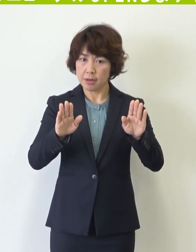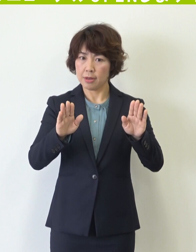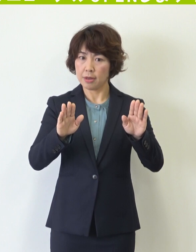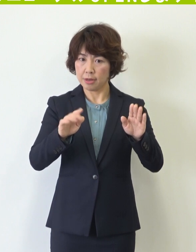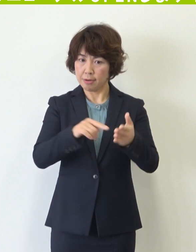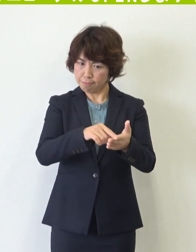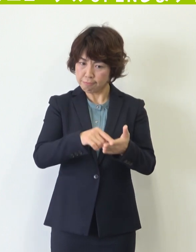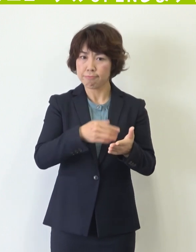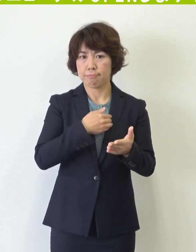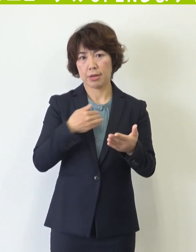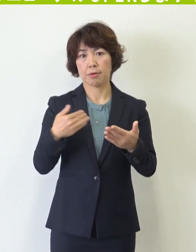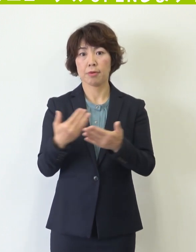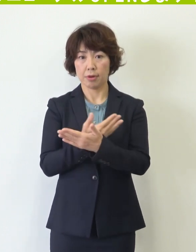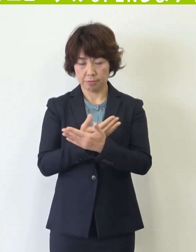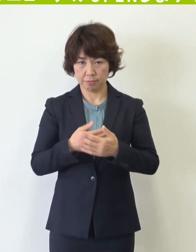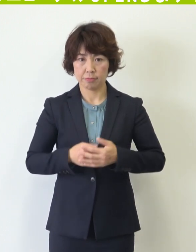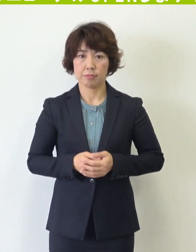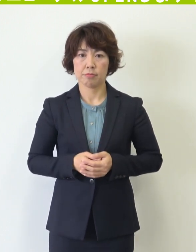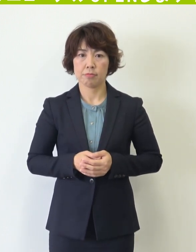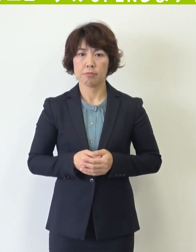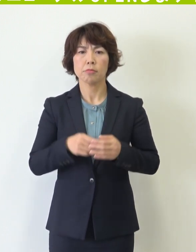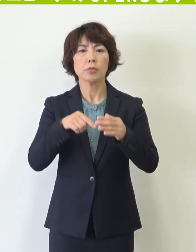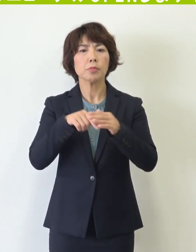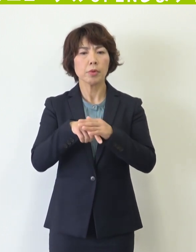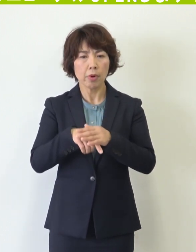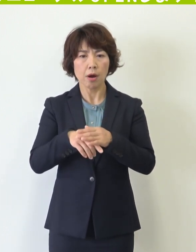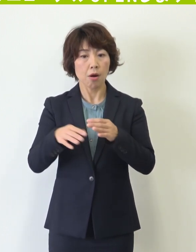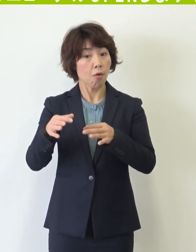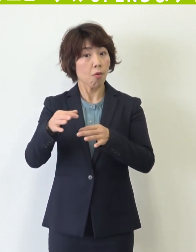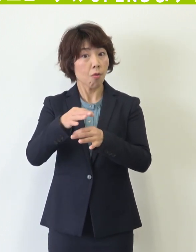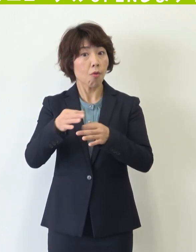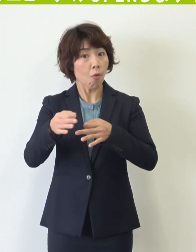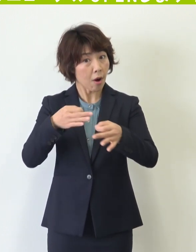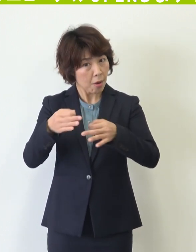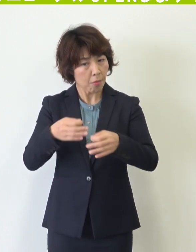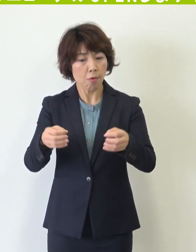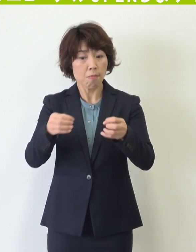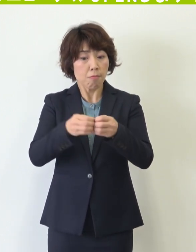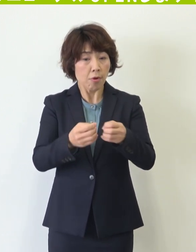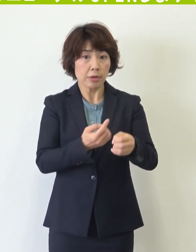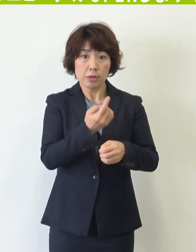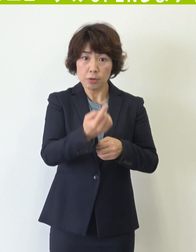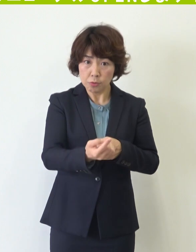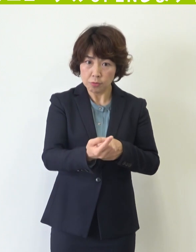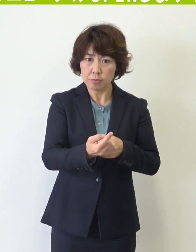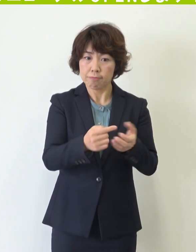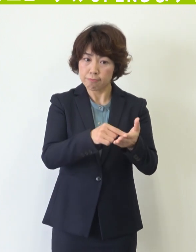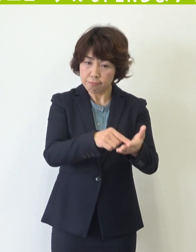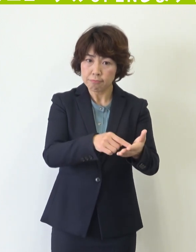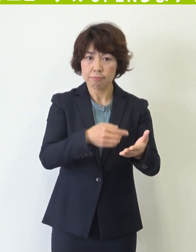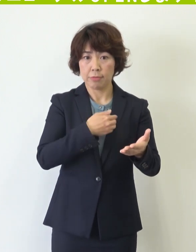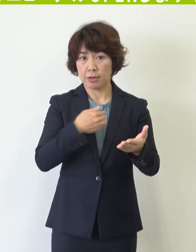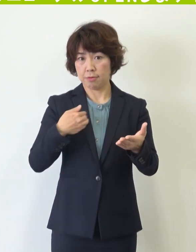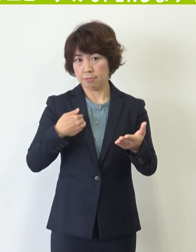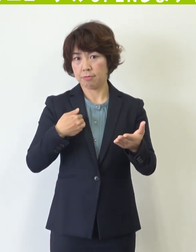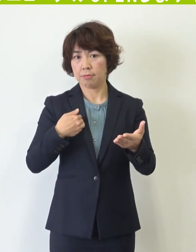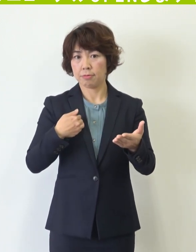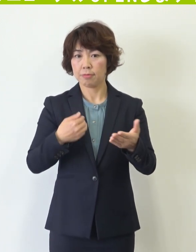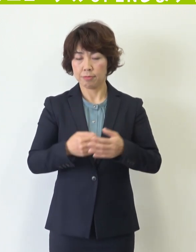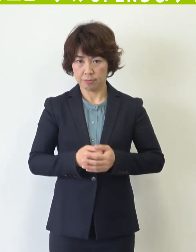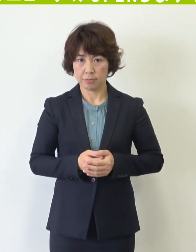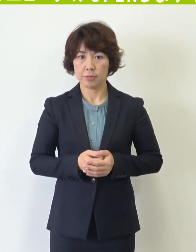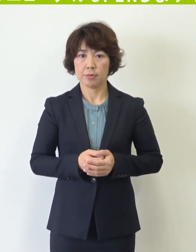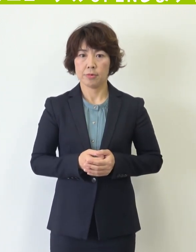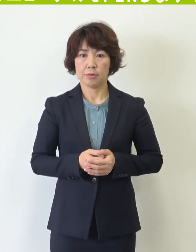せていただくこととなりますあのそういった意味ではお買い物などの際にですねをたちをいただくということも非常にしやすく